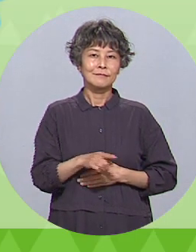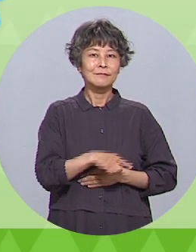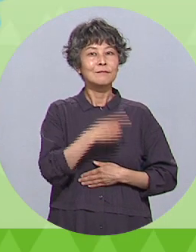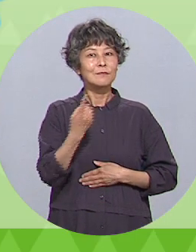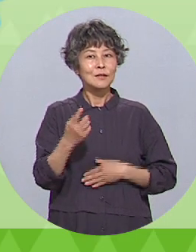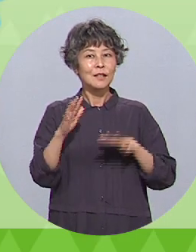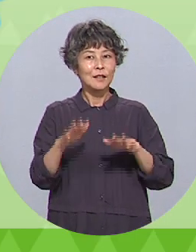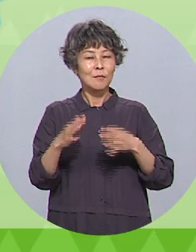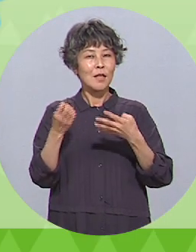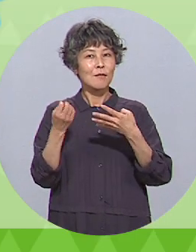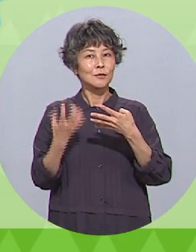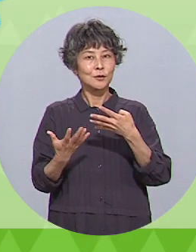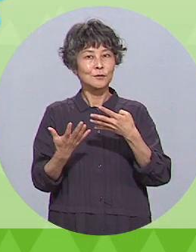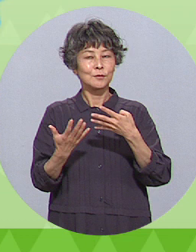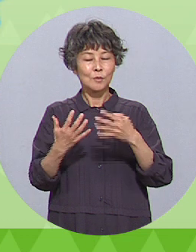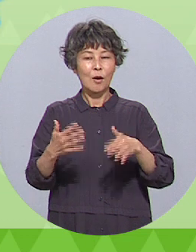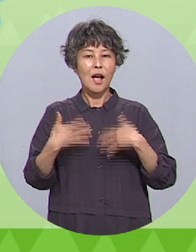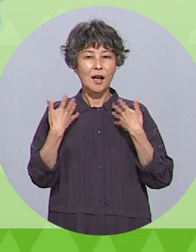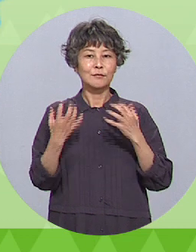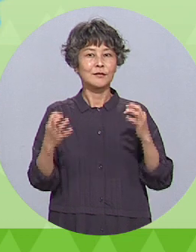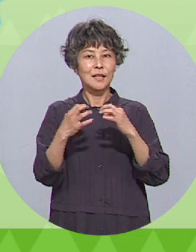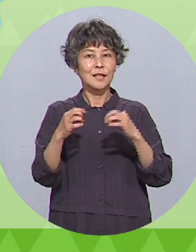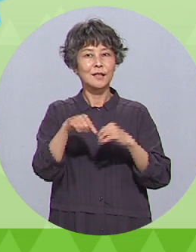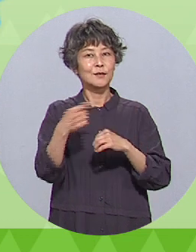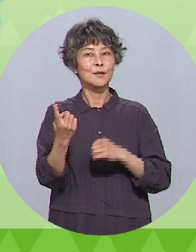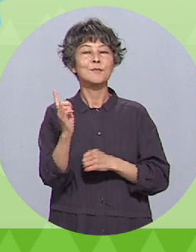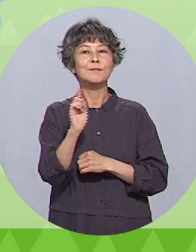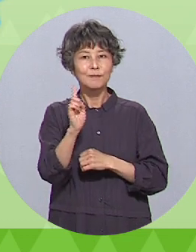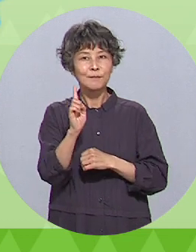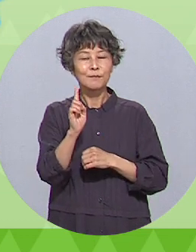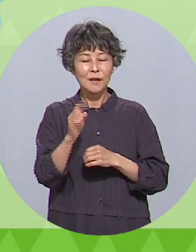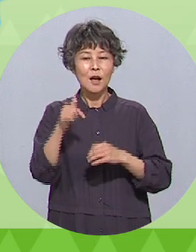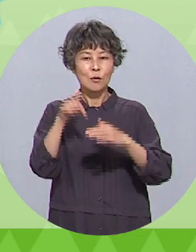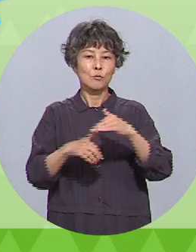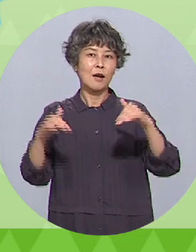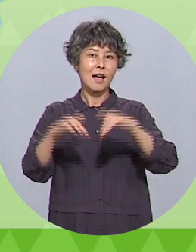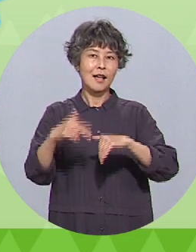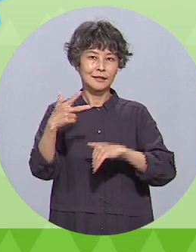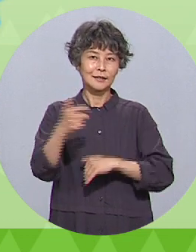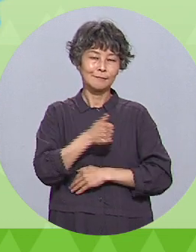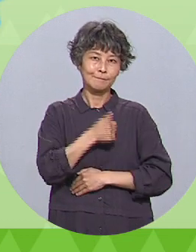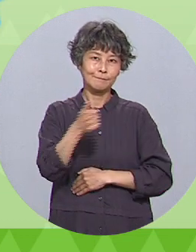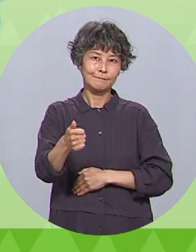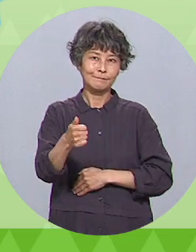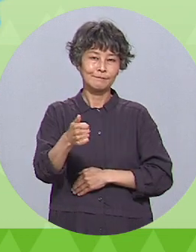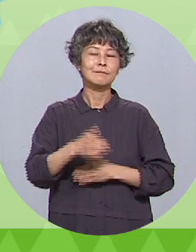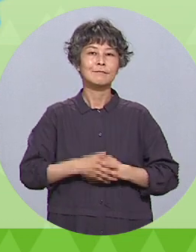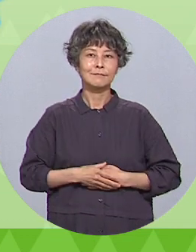今が旬、埼玉の春野菜。次のスポットは深谷市です。